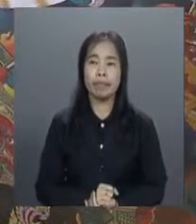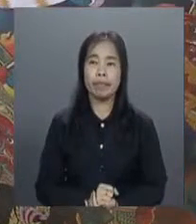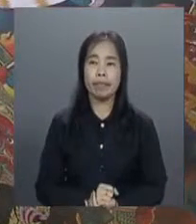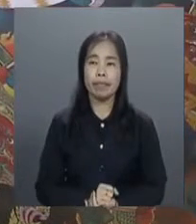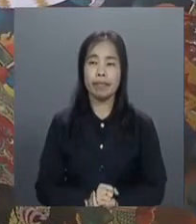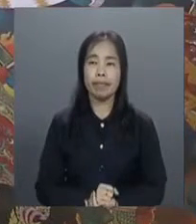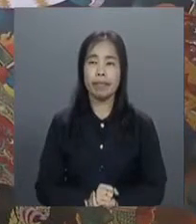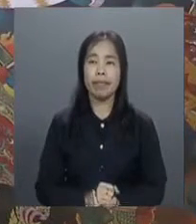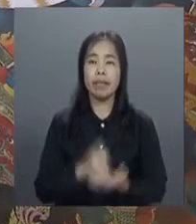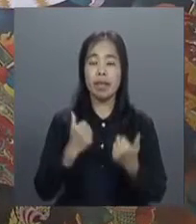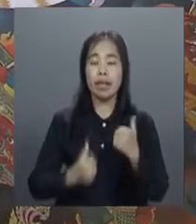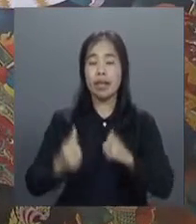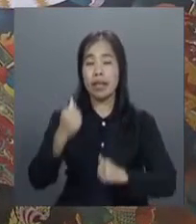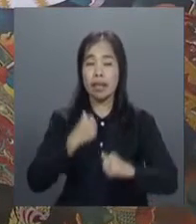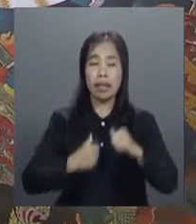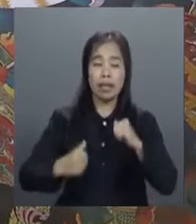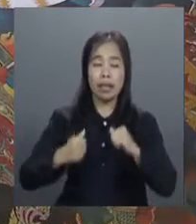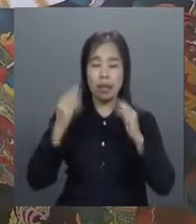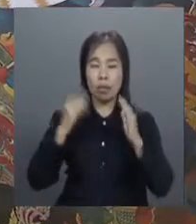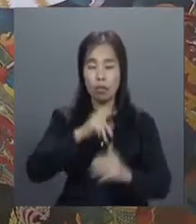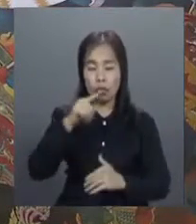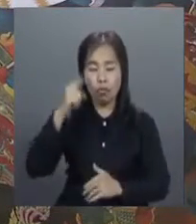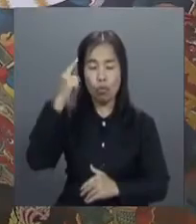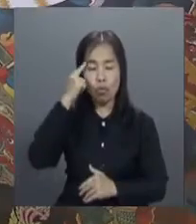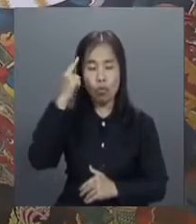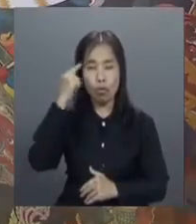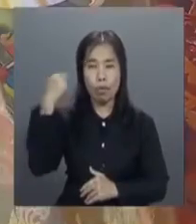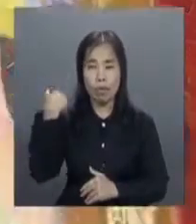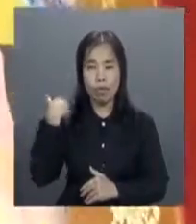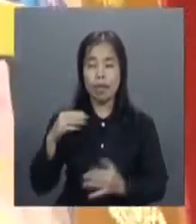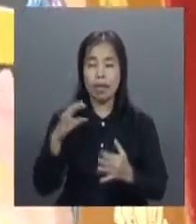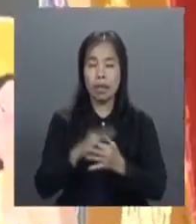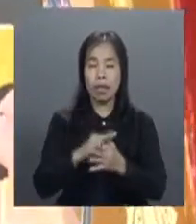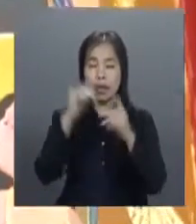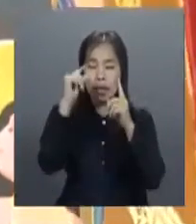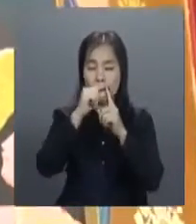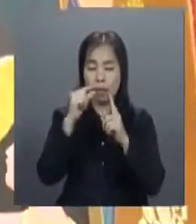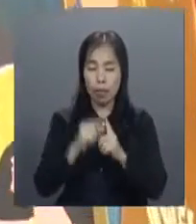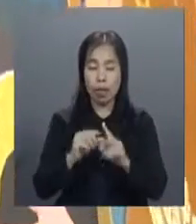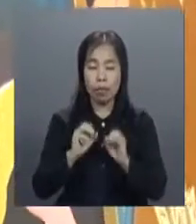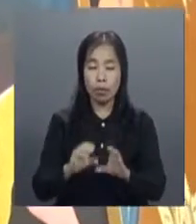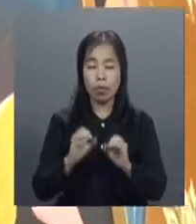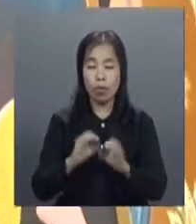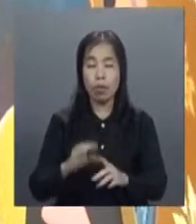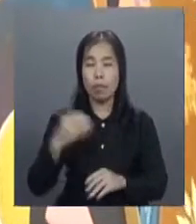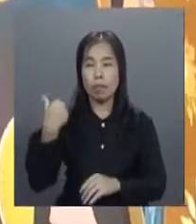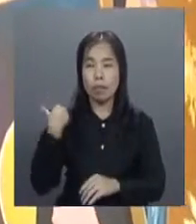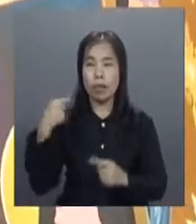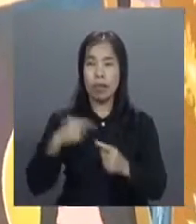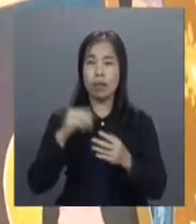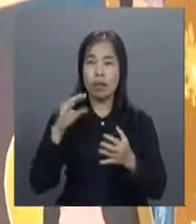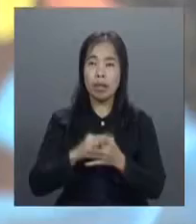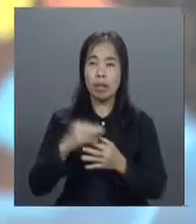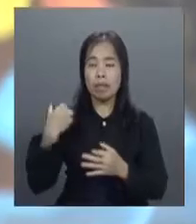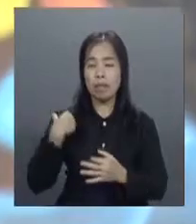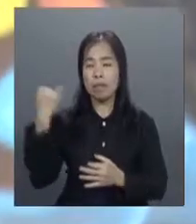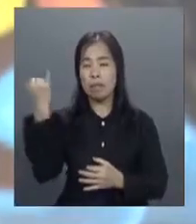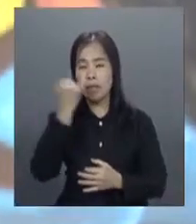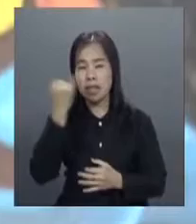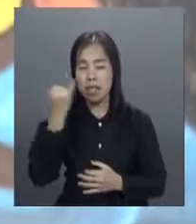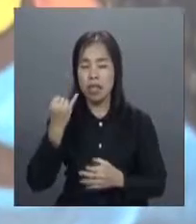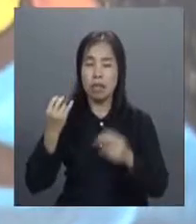ใช้ตัวละครที่คนรู้จักสื่ออารมณ์ขันพร้อมสอนศาสนาอย่างภาพมารผจญมีมินเนี่ยนตัวการ์ตูนดังแสน